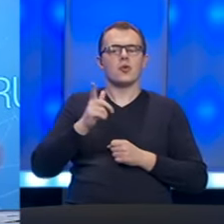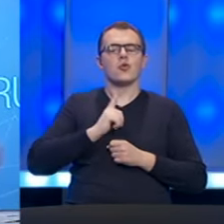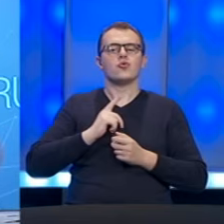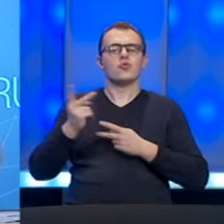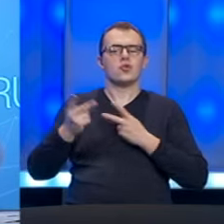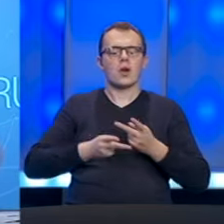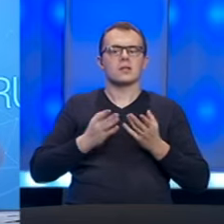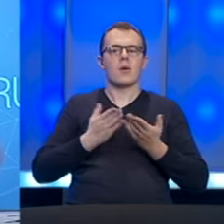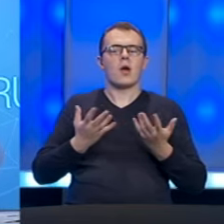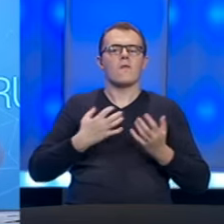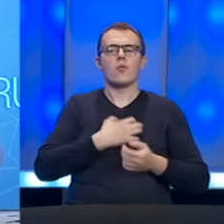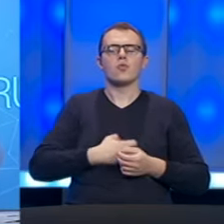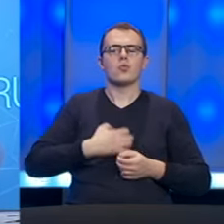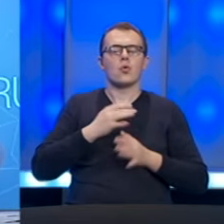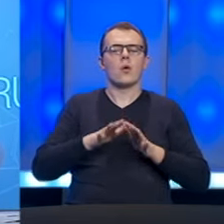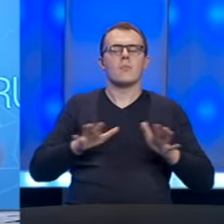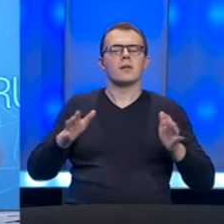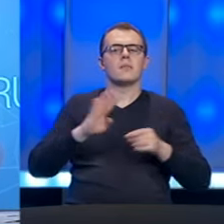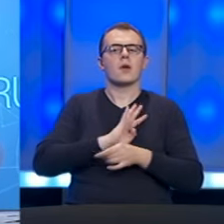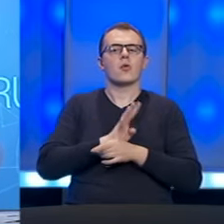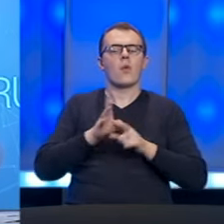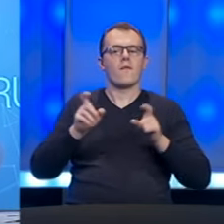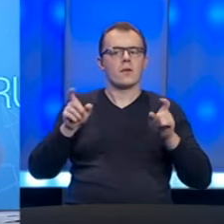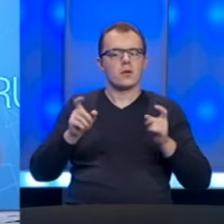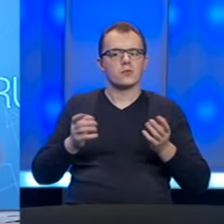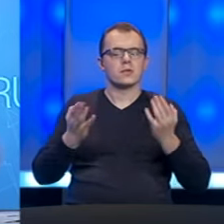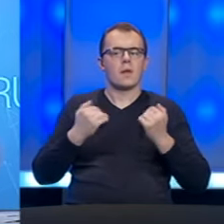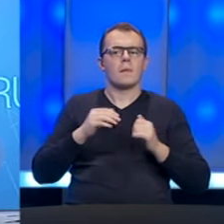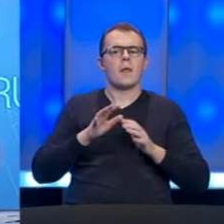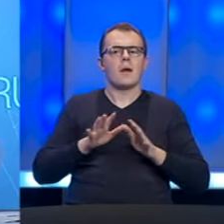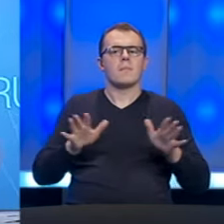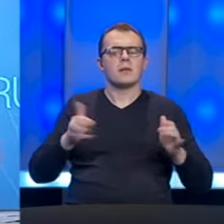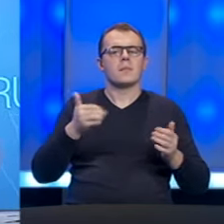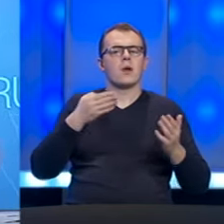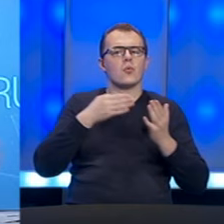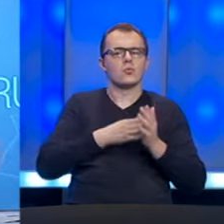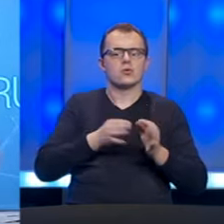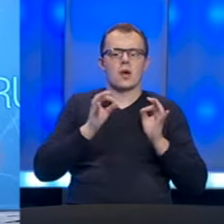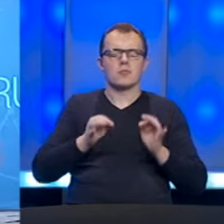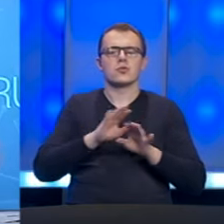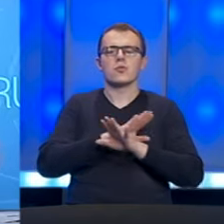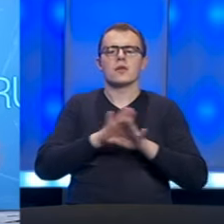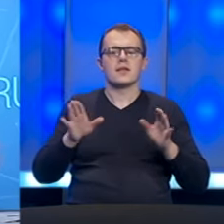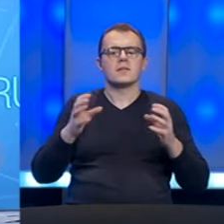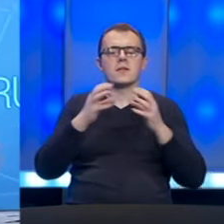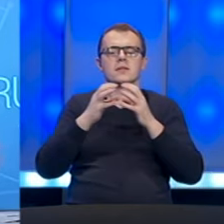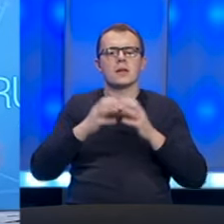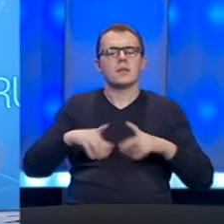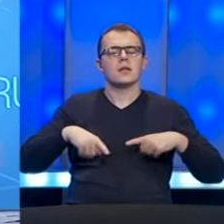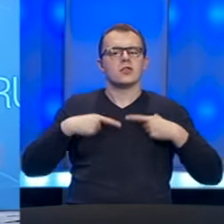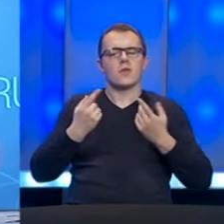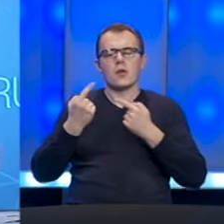smo evo u duhu pandemije koronavirusa. Pandemija je utjecala apsolutno na sve segmente života, a pogotovo